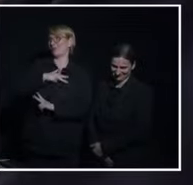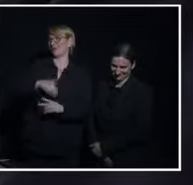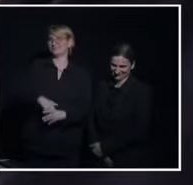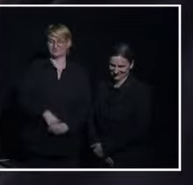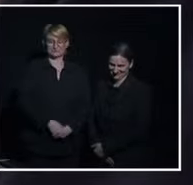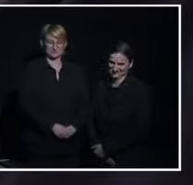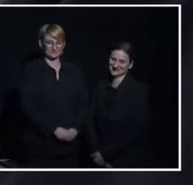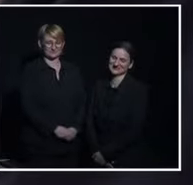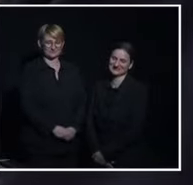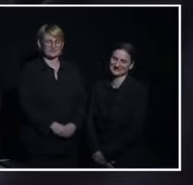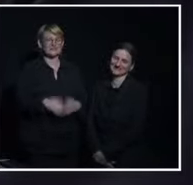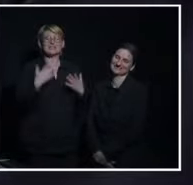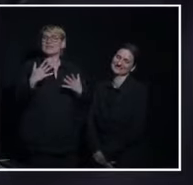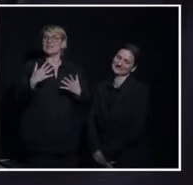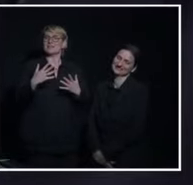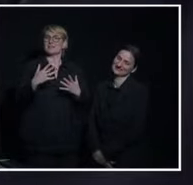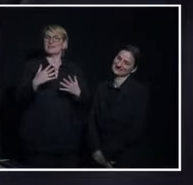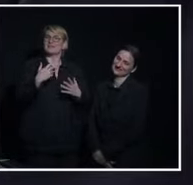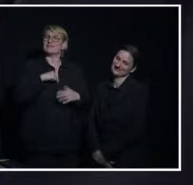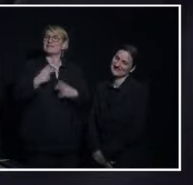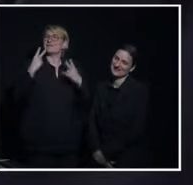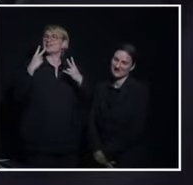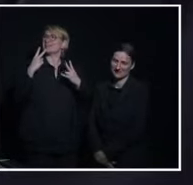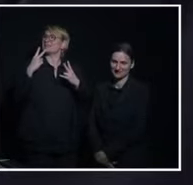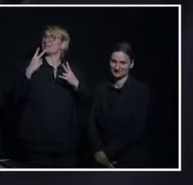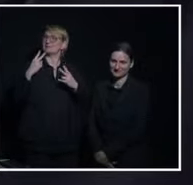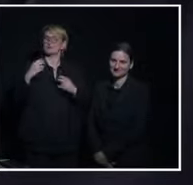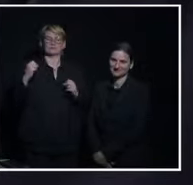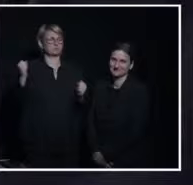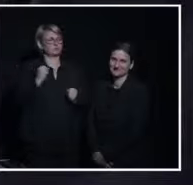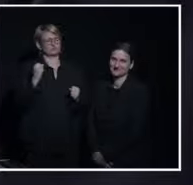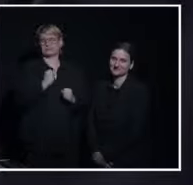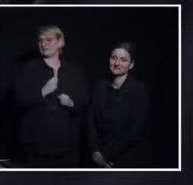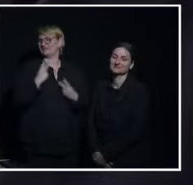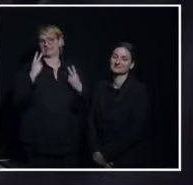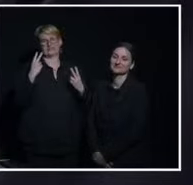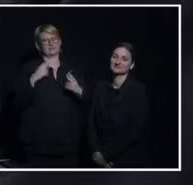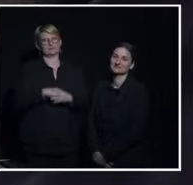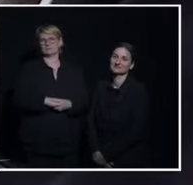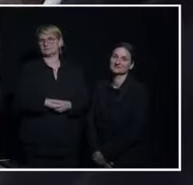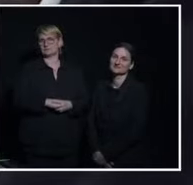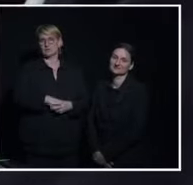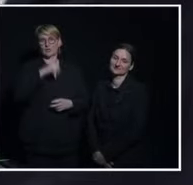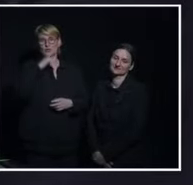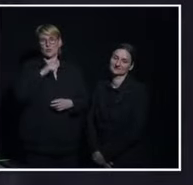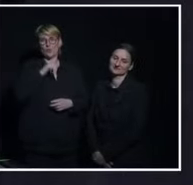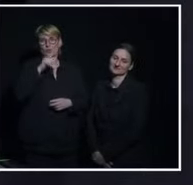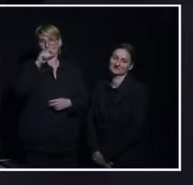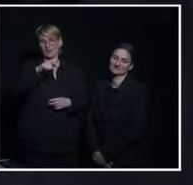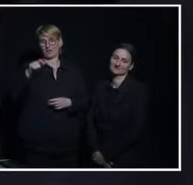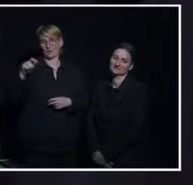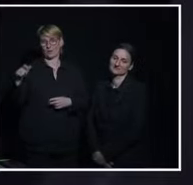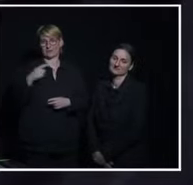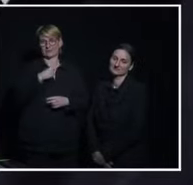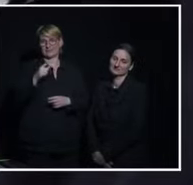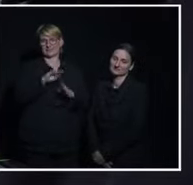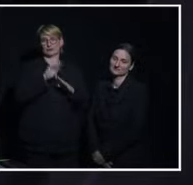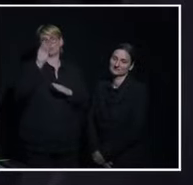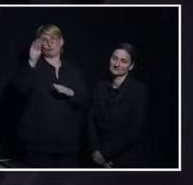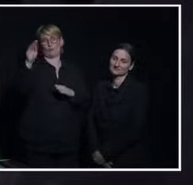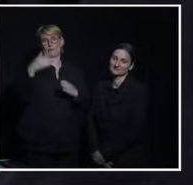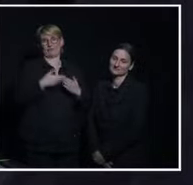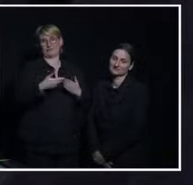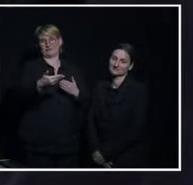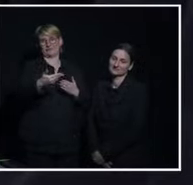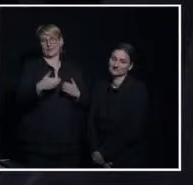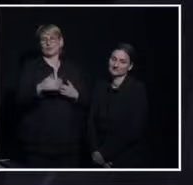jeden Fall. Wie wichtig ist mir das? Das ist mir sehr wichtig, weil die junge Generation, das ist die Zukunft,